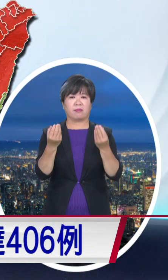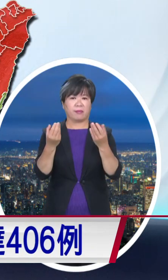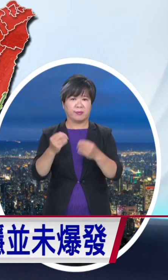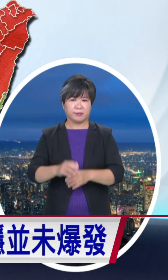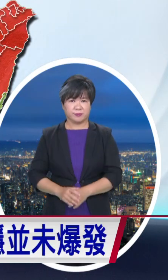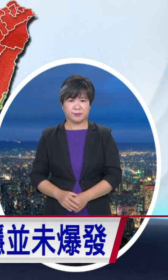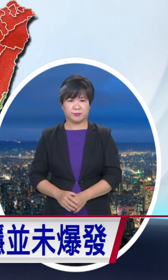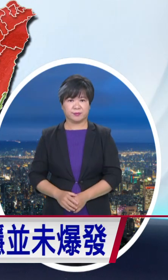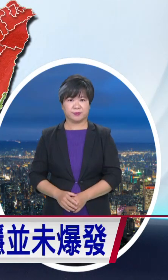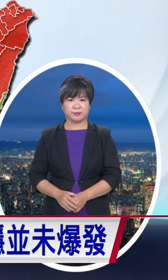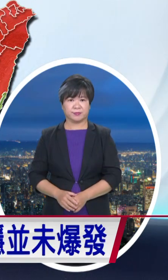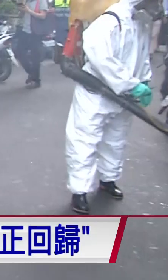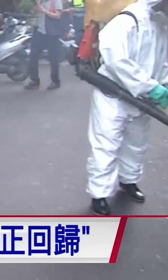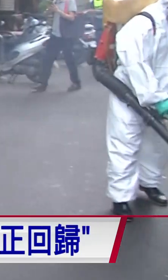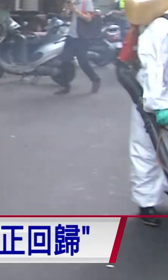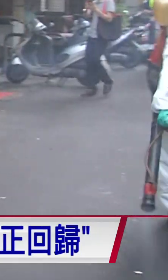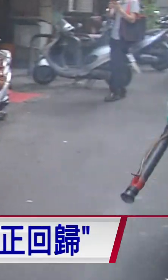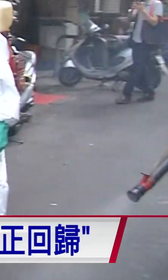发的状况。